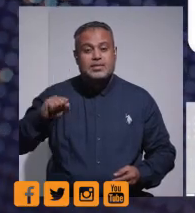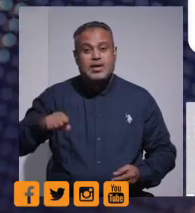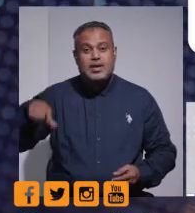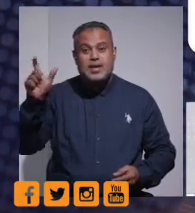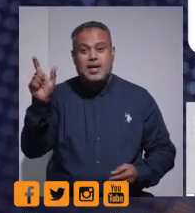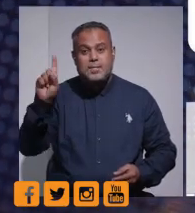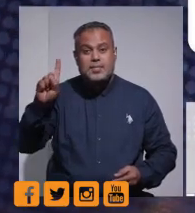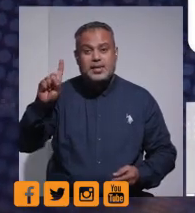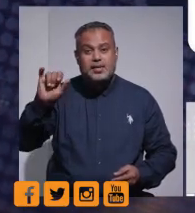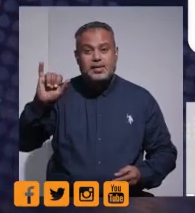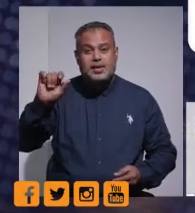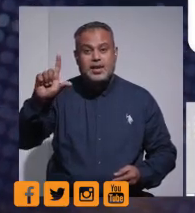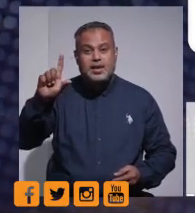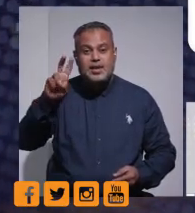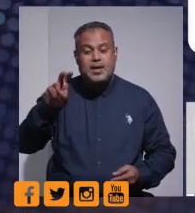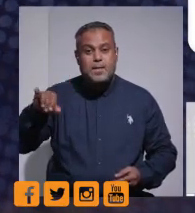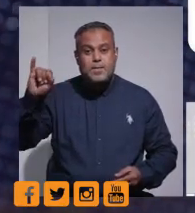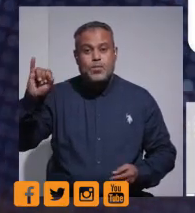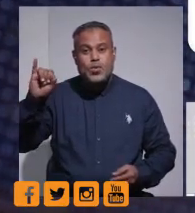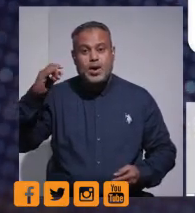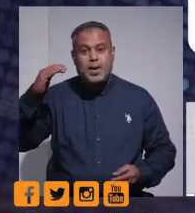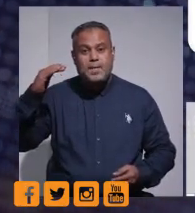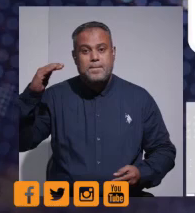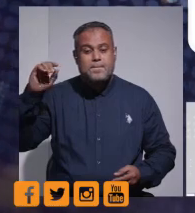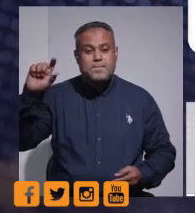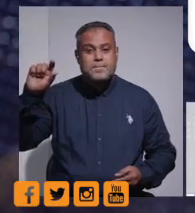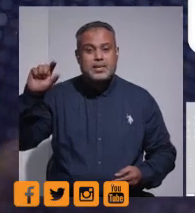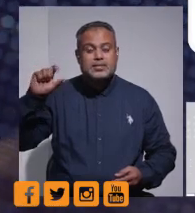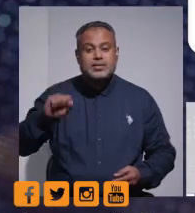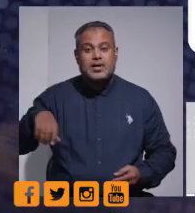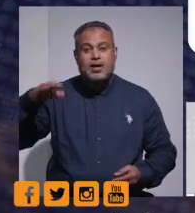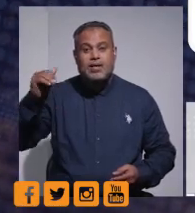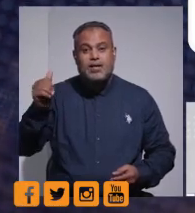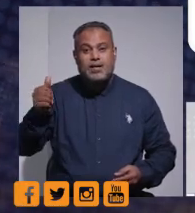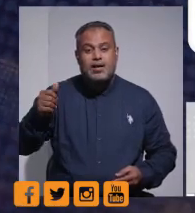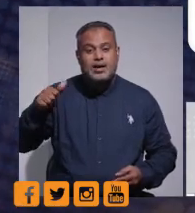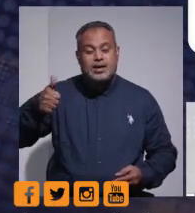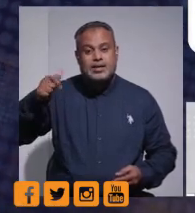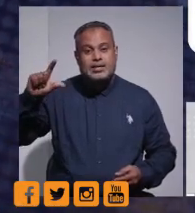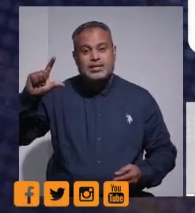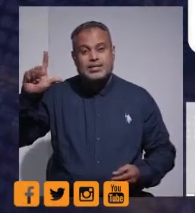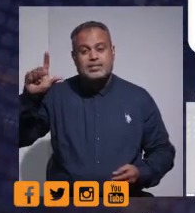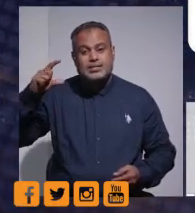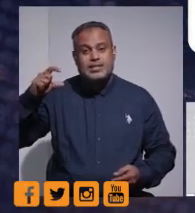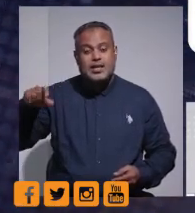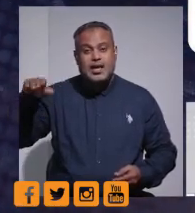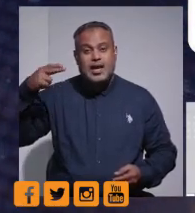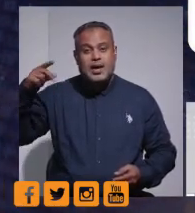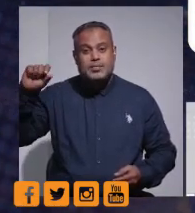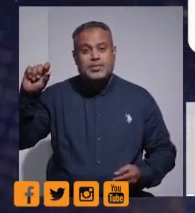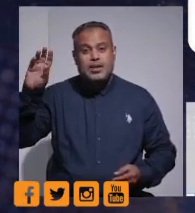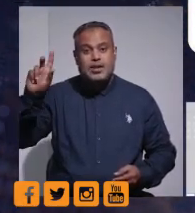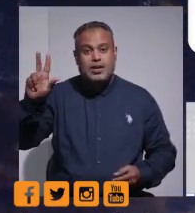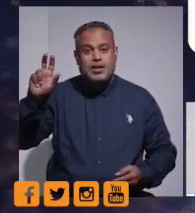محمد حسن محمد مهدي طاهر الريمي خالد علي عبد الله البغدادي عبد القوي حسين قاسم عمر